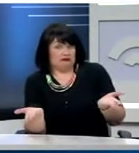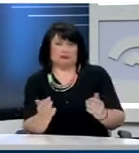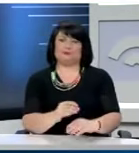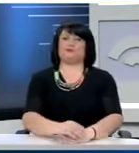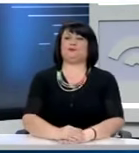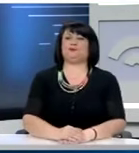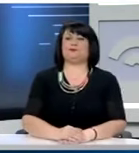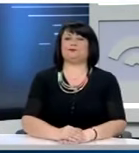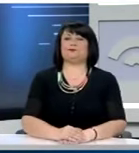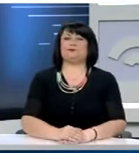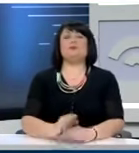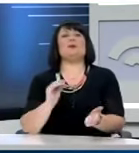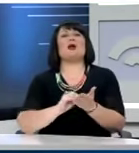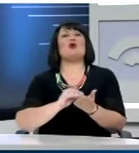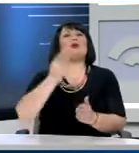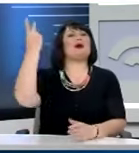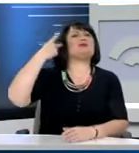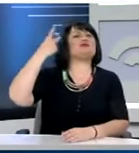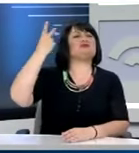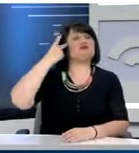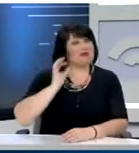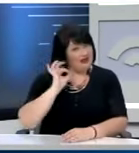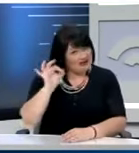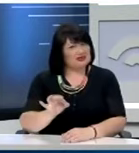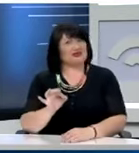Μας κατηγορήσατε ακόμη, φτάσατε και σε αυτό το σημείο,